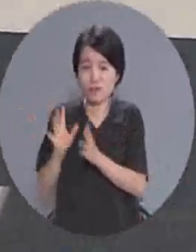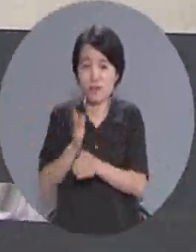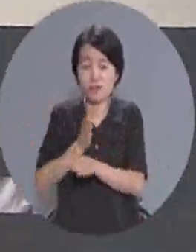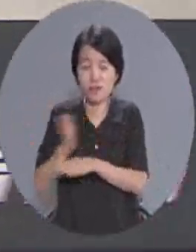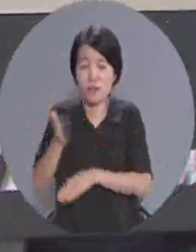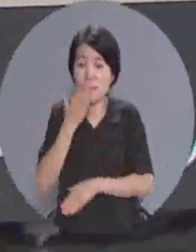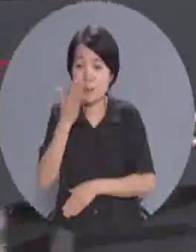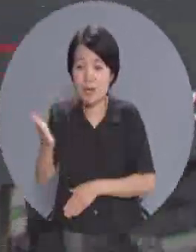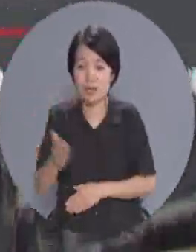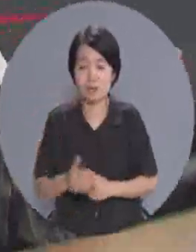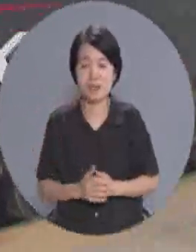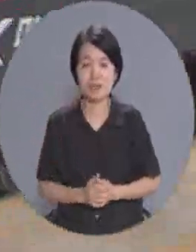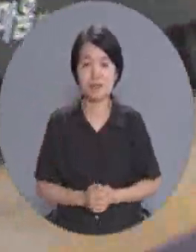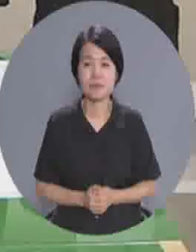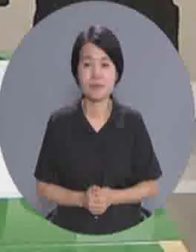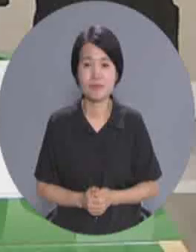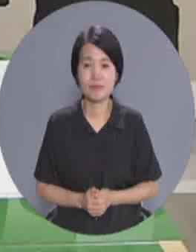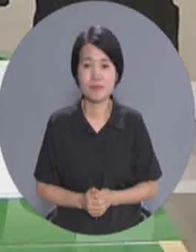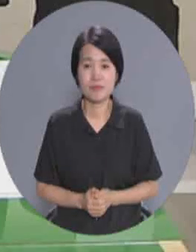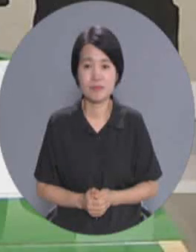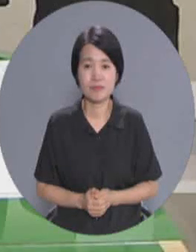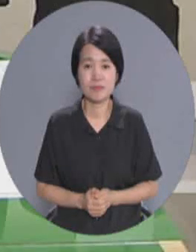있습니다.